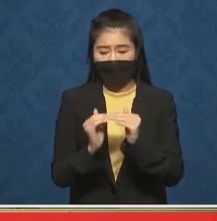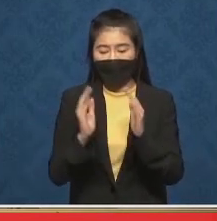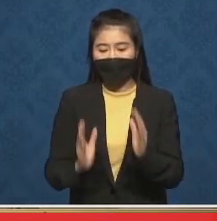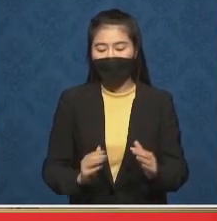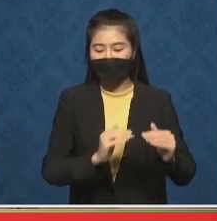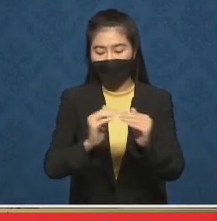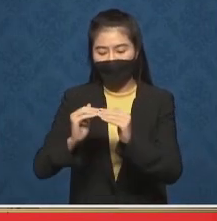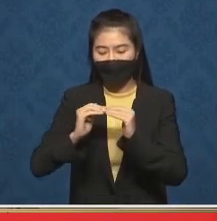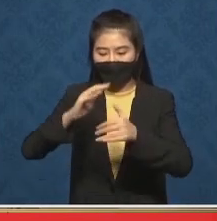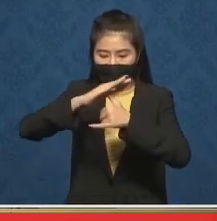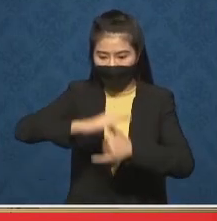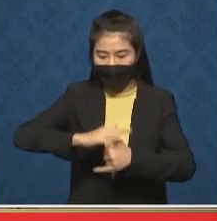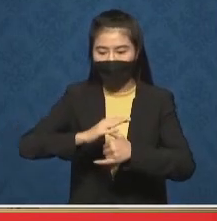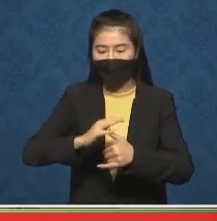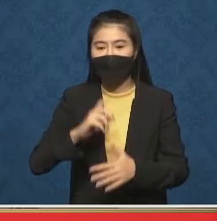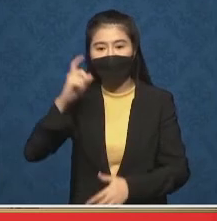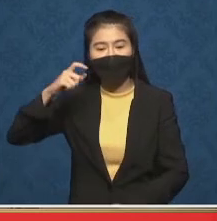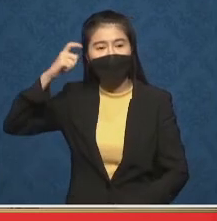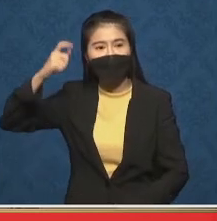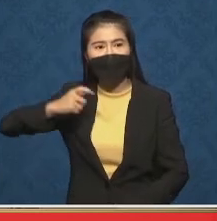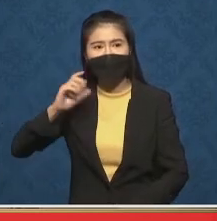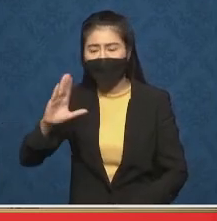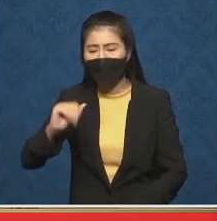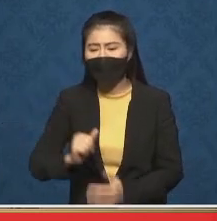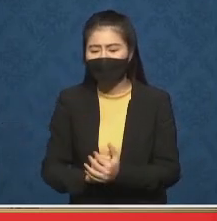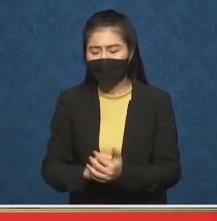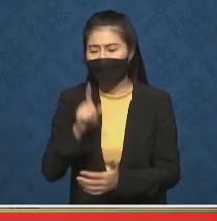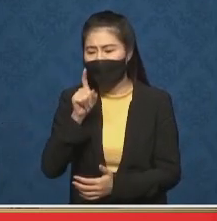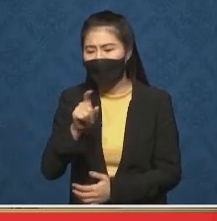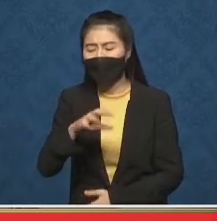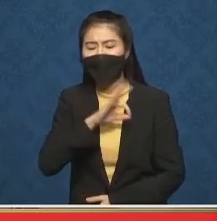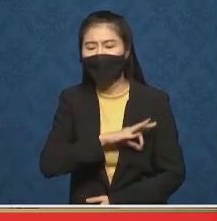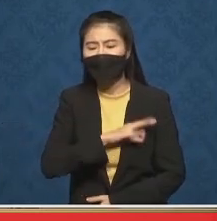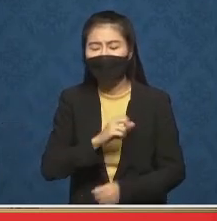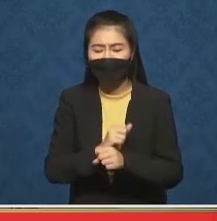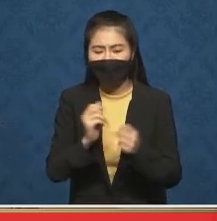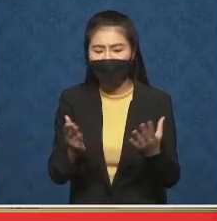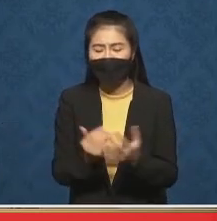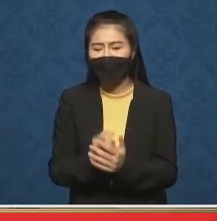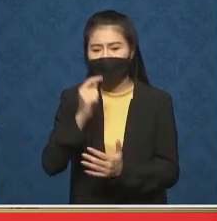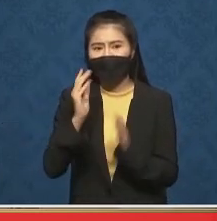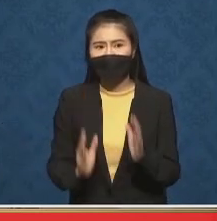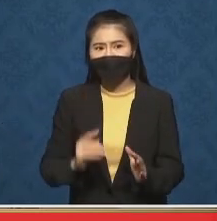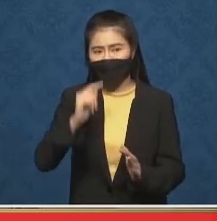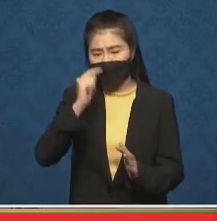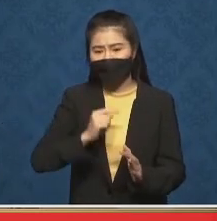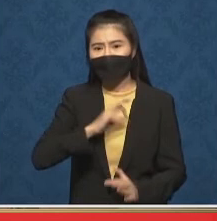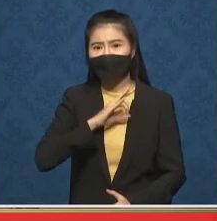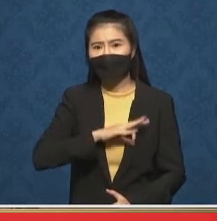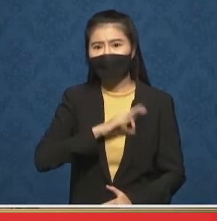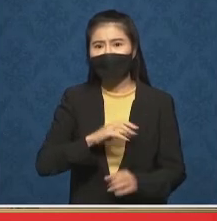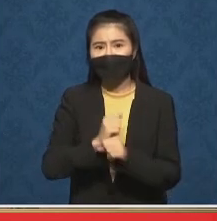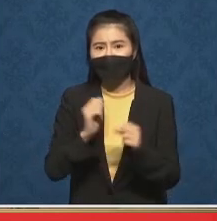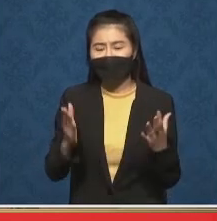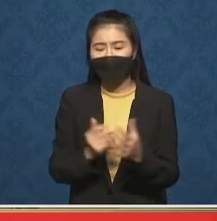่พระมารเราอยากทราบวทานจะพาเราไปทางไหนคนไยจะมีทาตอย่ไร เหชอบ็ด เหนงาม